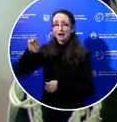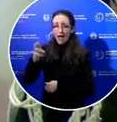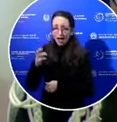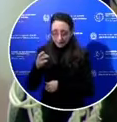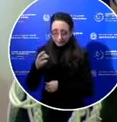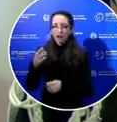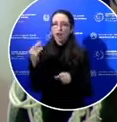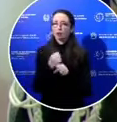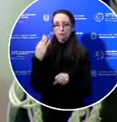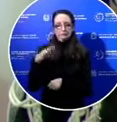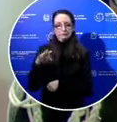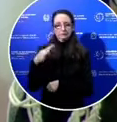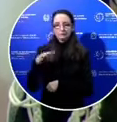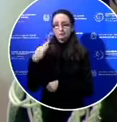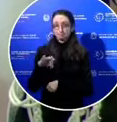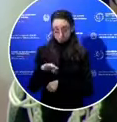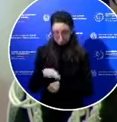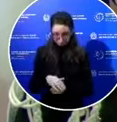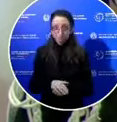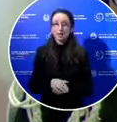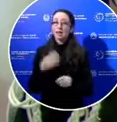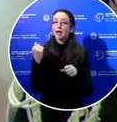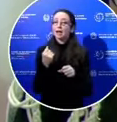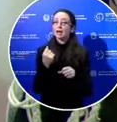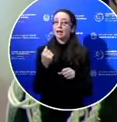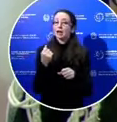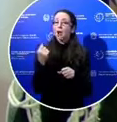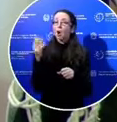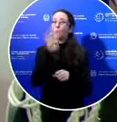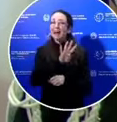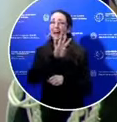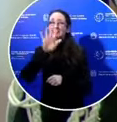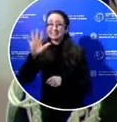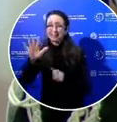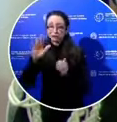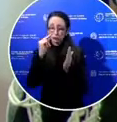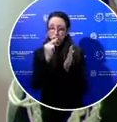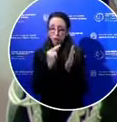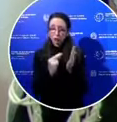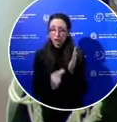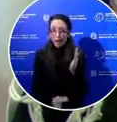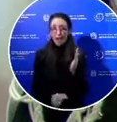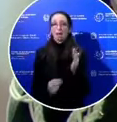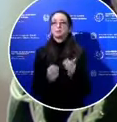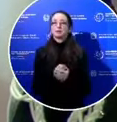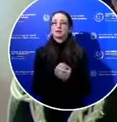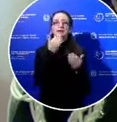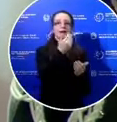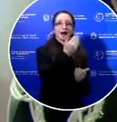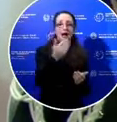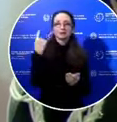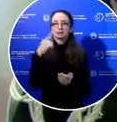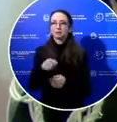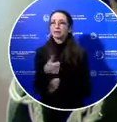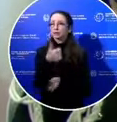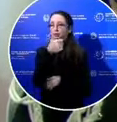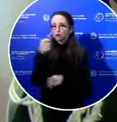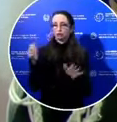stato ricordato prima, si è sviluppato in 45 sottotemi. Ringrazio tutti gli oltre 110